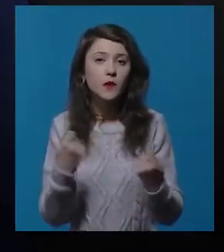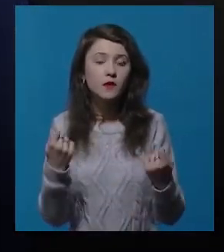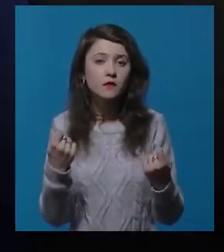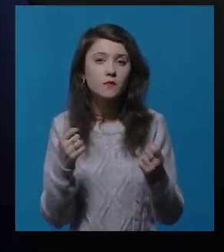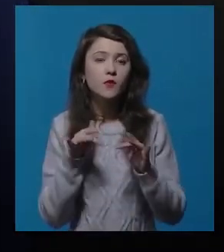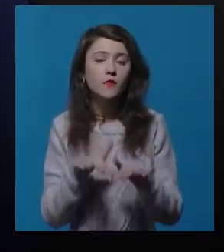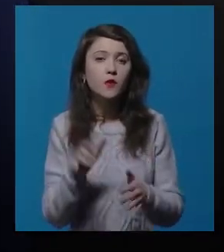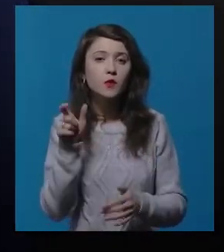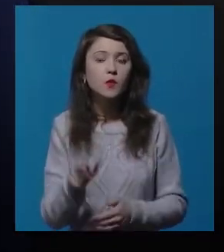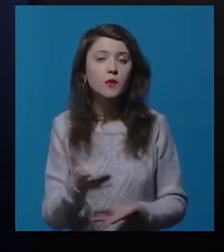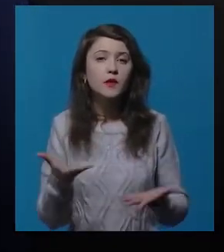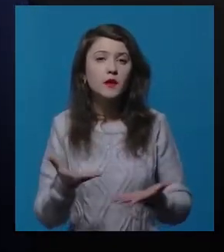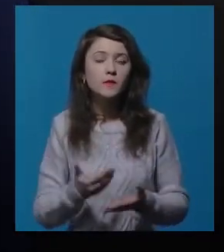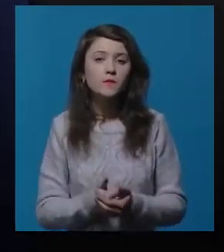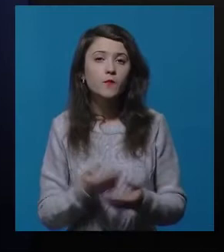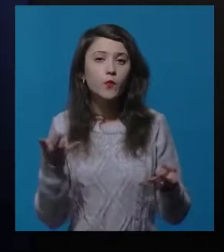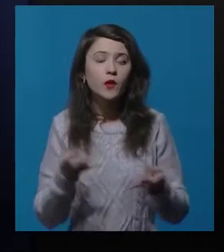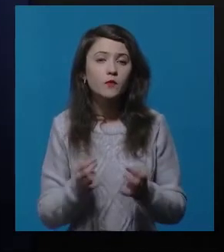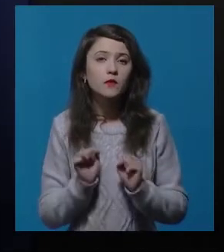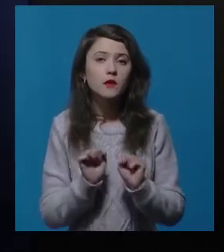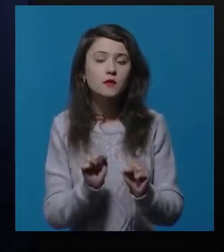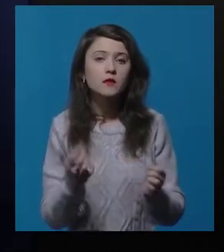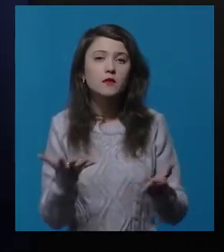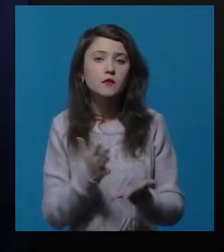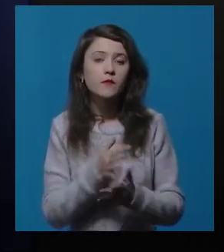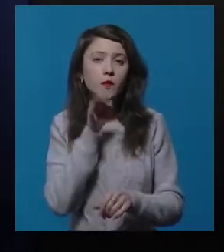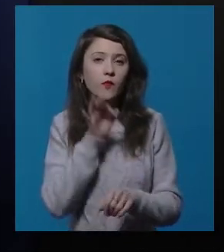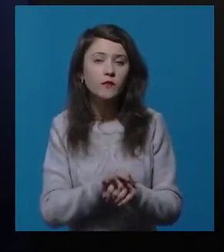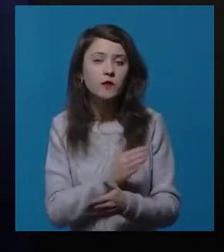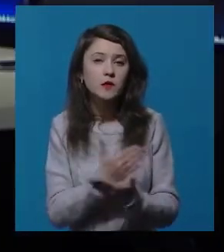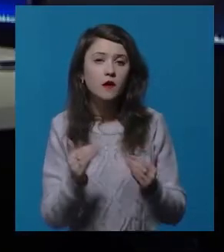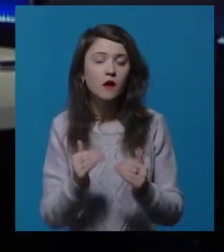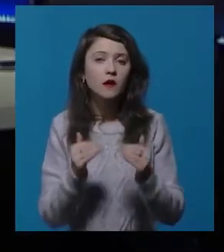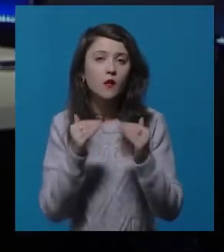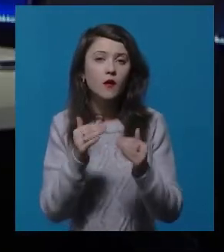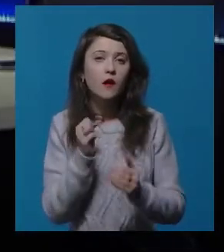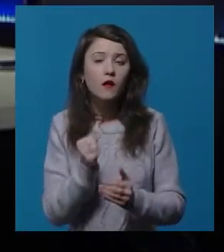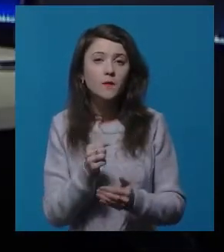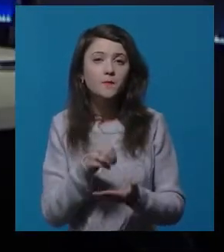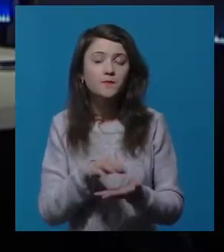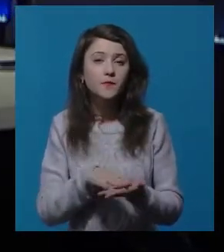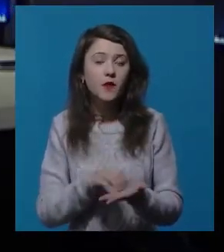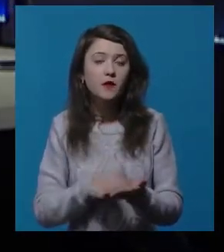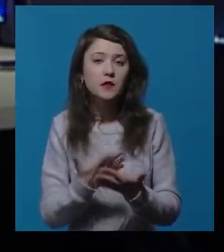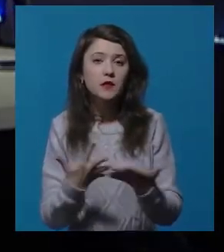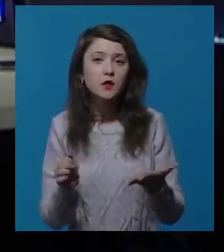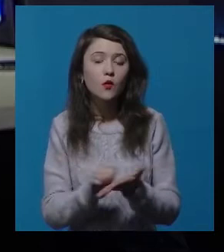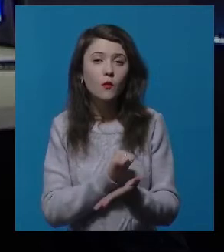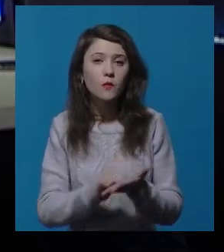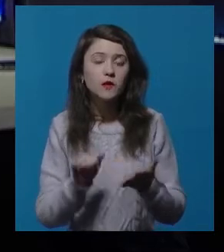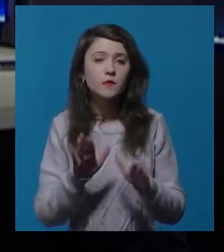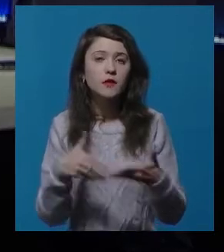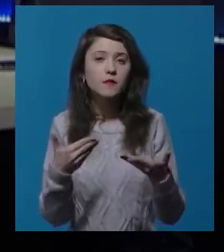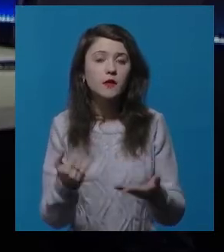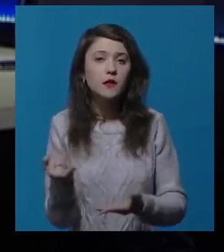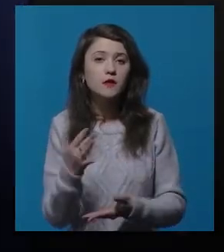які потребують захисту, якраз є відповідною їхньою категорією. А складання процесуальних документів і представництво